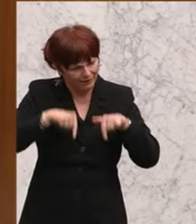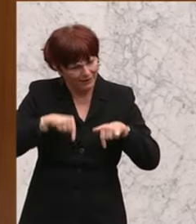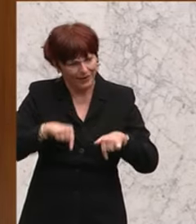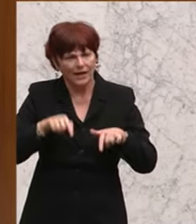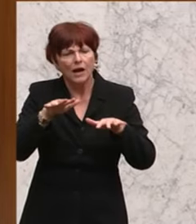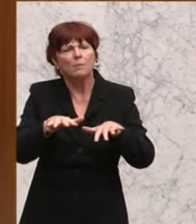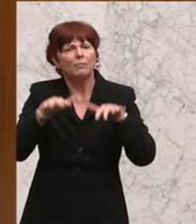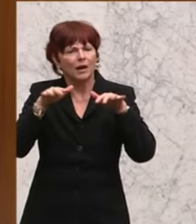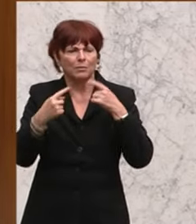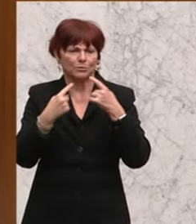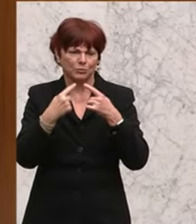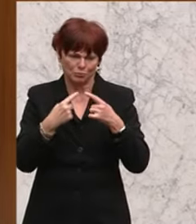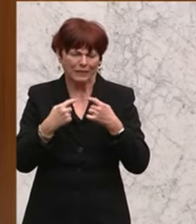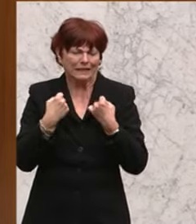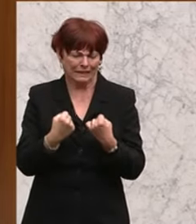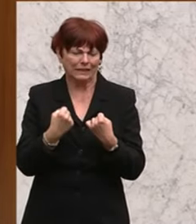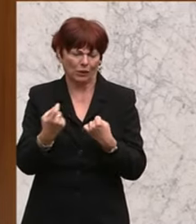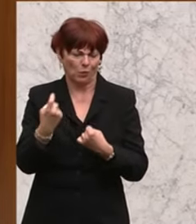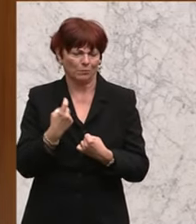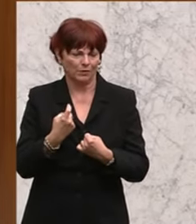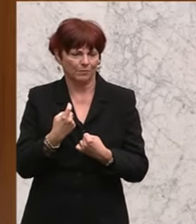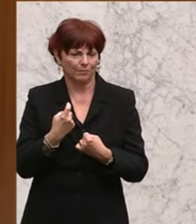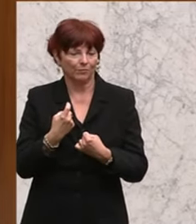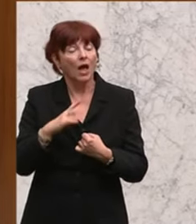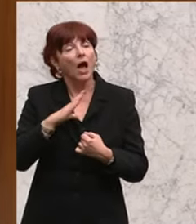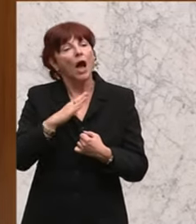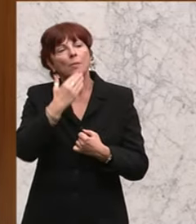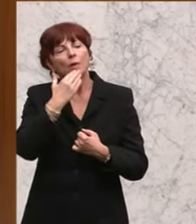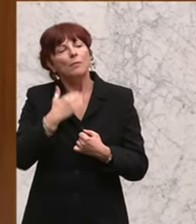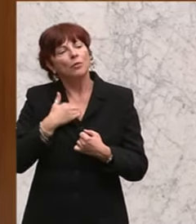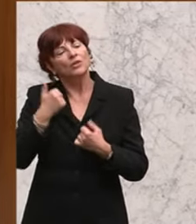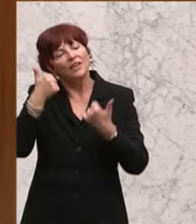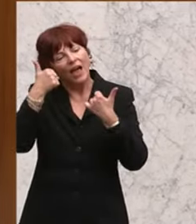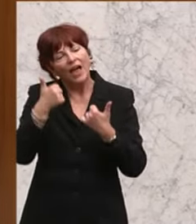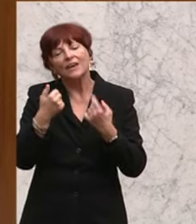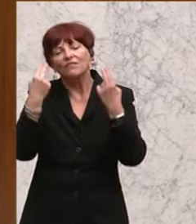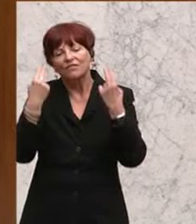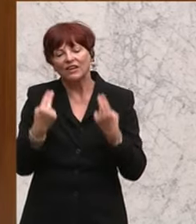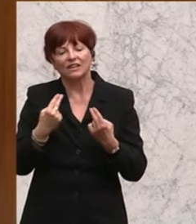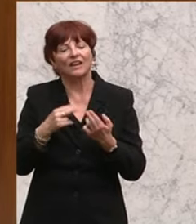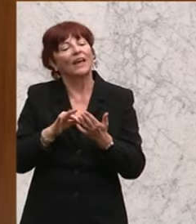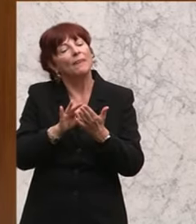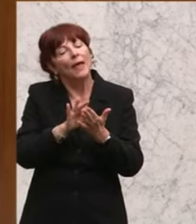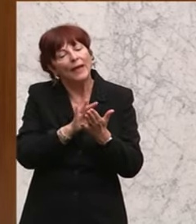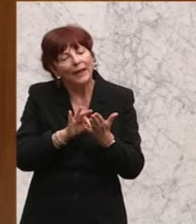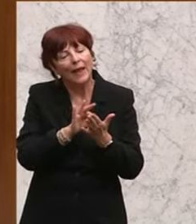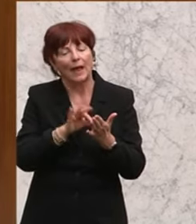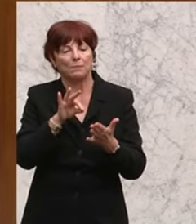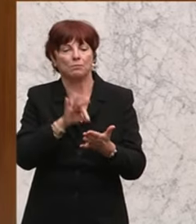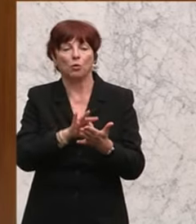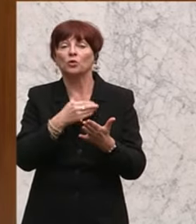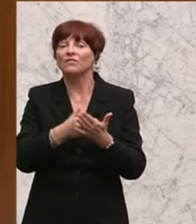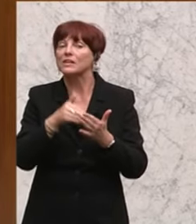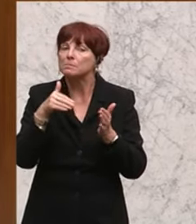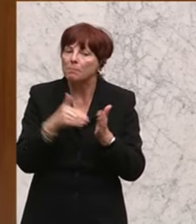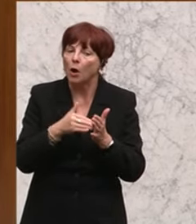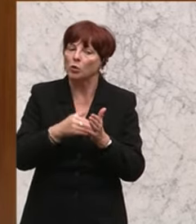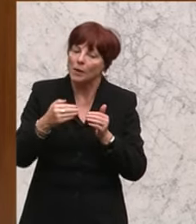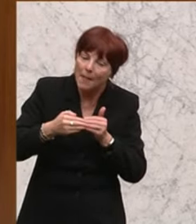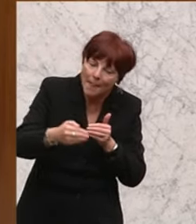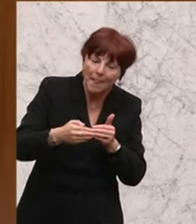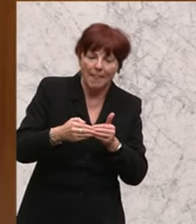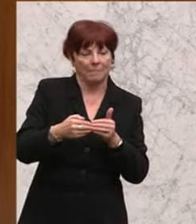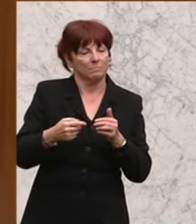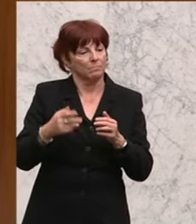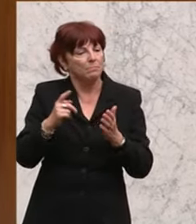Haus hier zu tun. Aber ich möchte auf den Kernpunkt dessen, was jetzt kurzfristig notwendig ist, kommen. Und